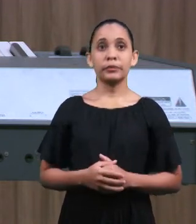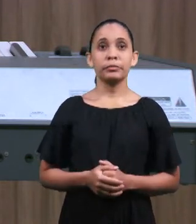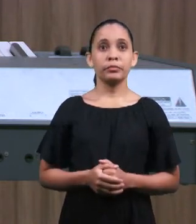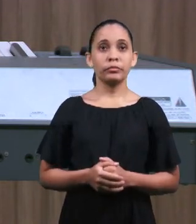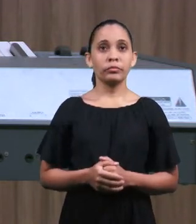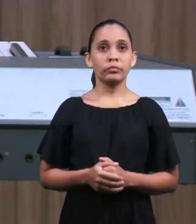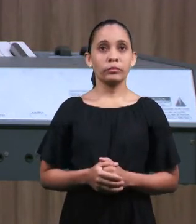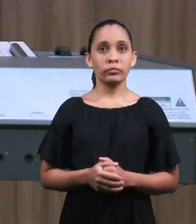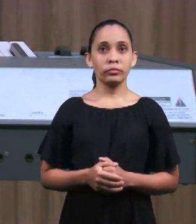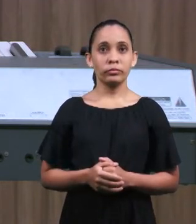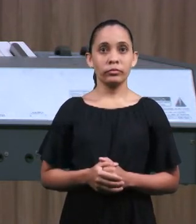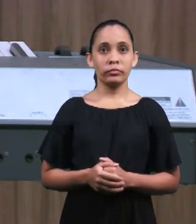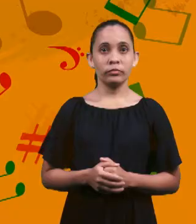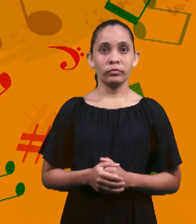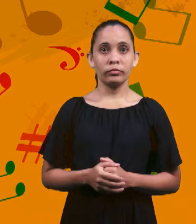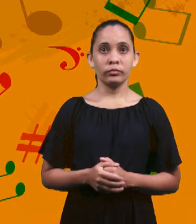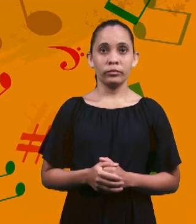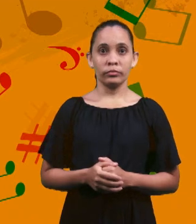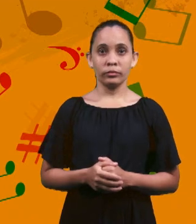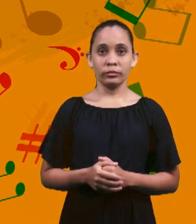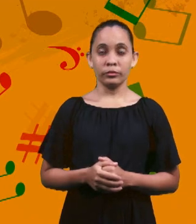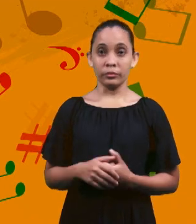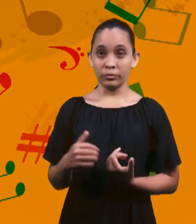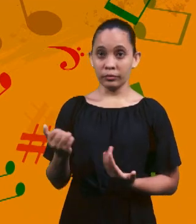la, sol, mi.